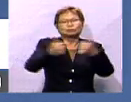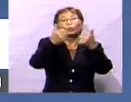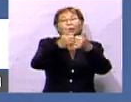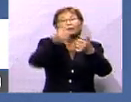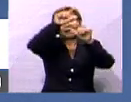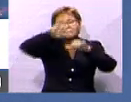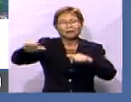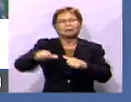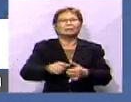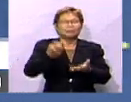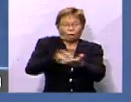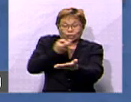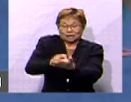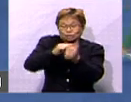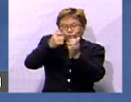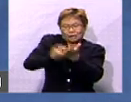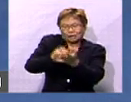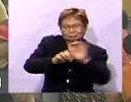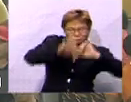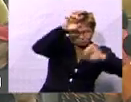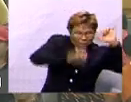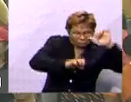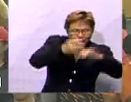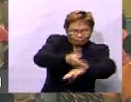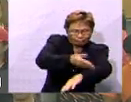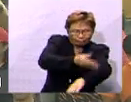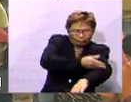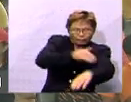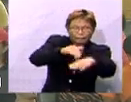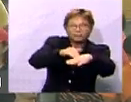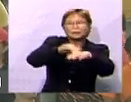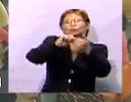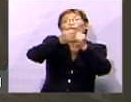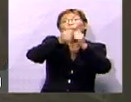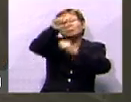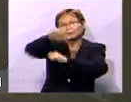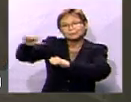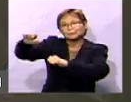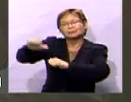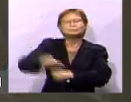Hoki dalam program Podium akan dinilai berdasarkan prestasi pada Sukan Asia.